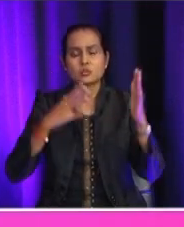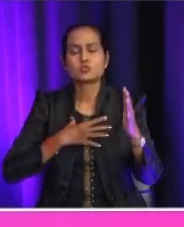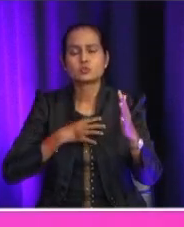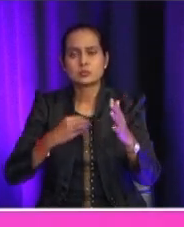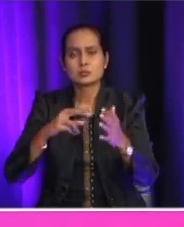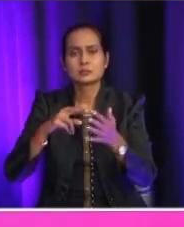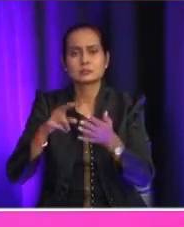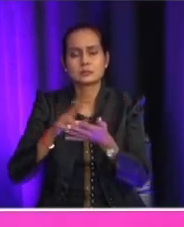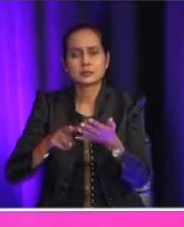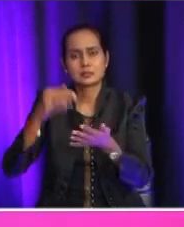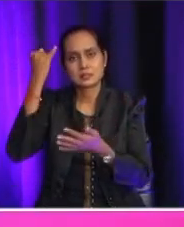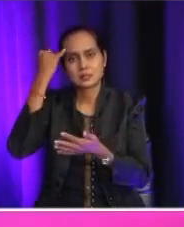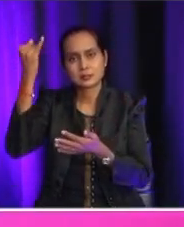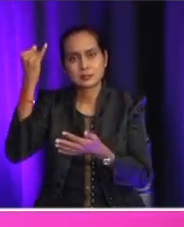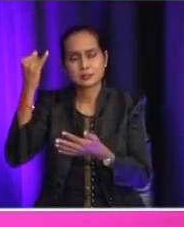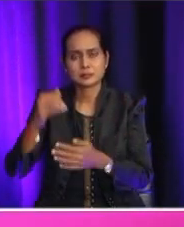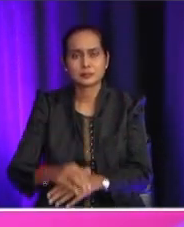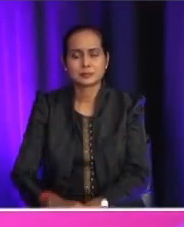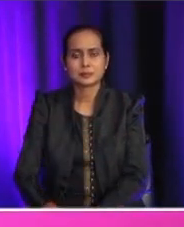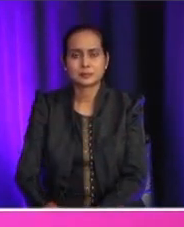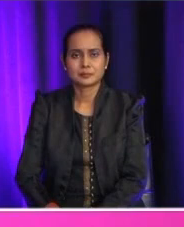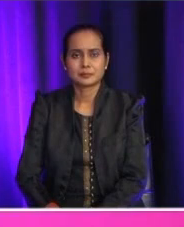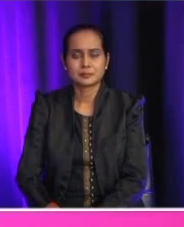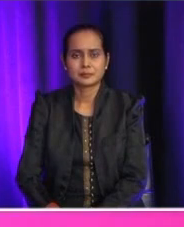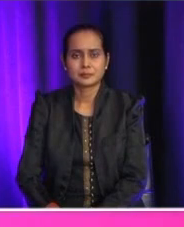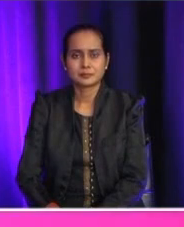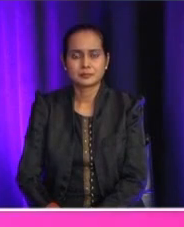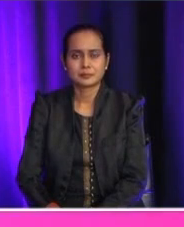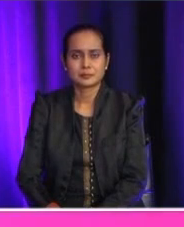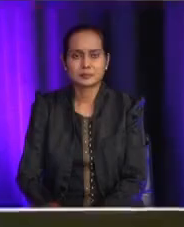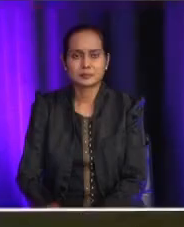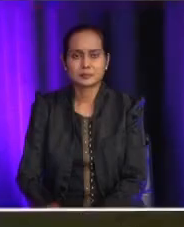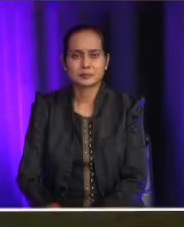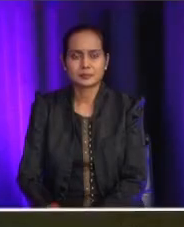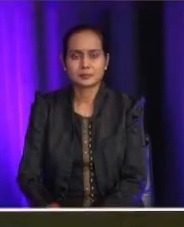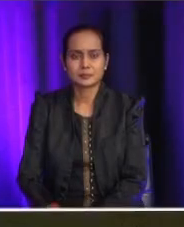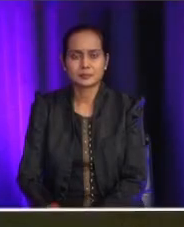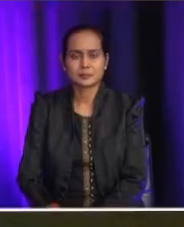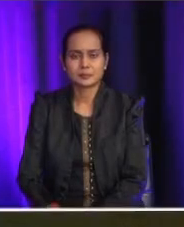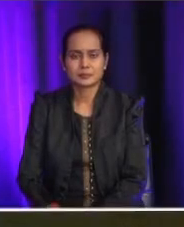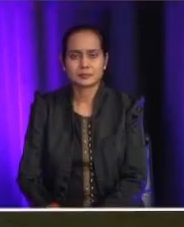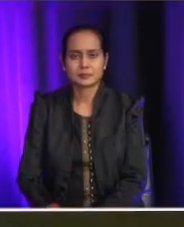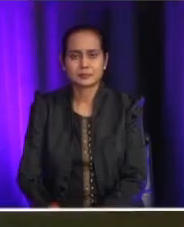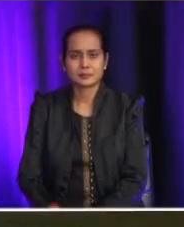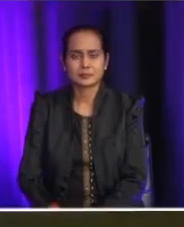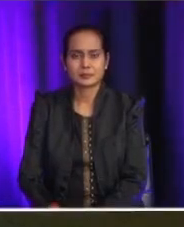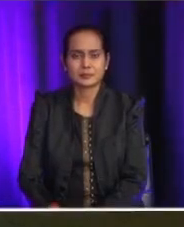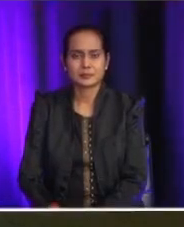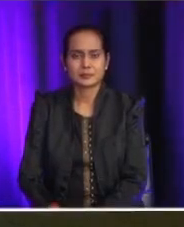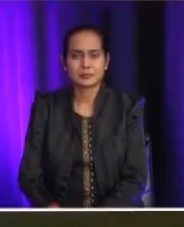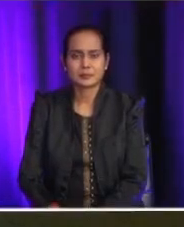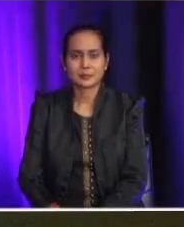majalah seperti Dewan Siswa dan Dewan Masyarakat berunsurkan ilmiah. Betul. Macam mana cikgu lagi sekali?